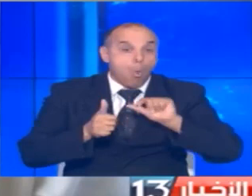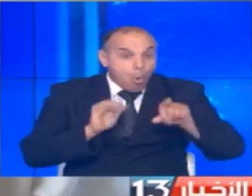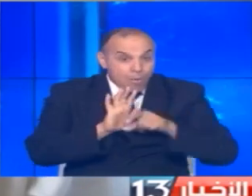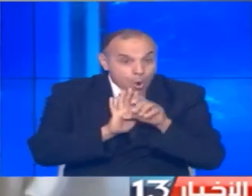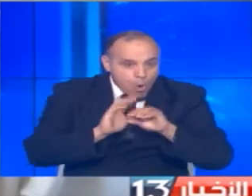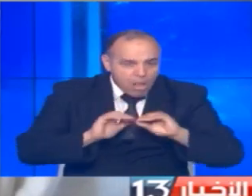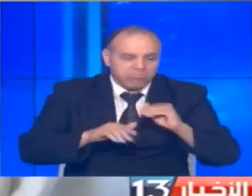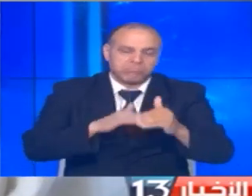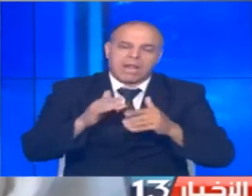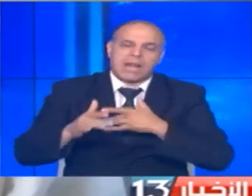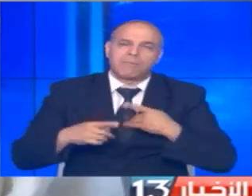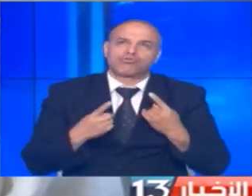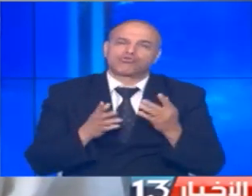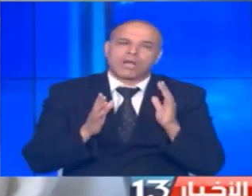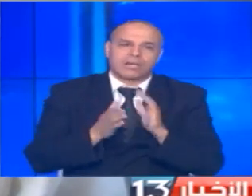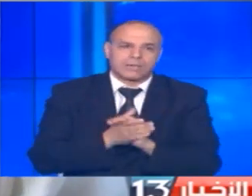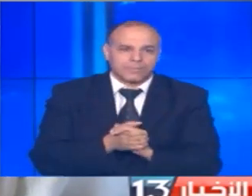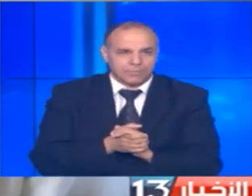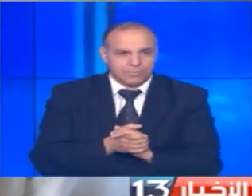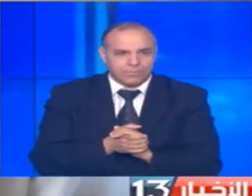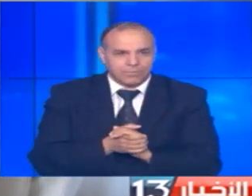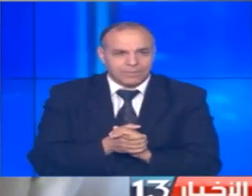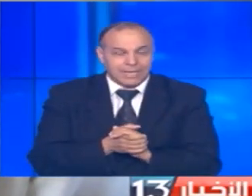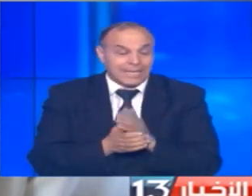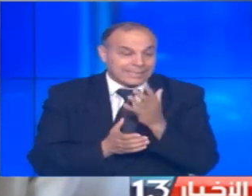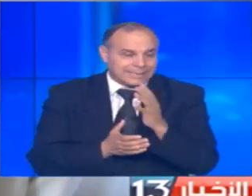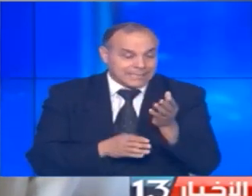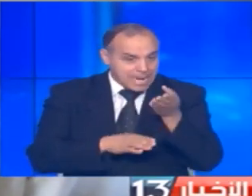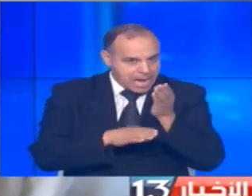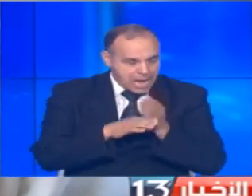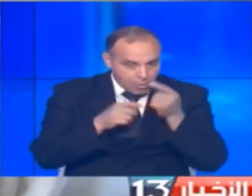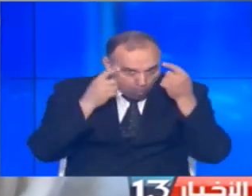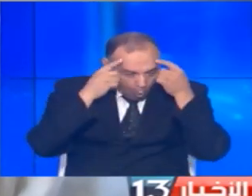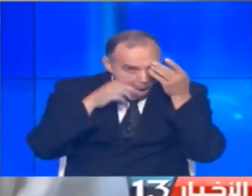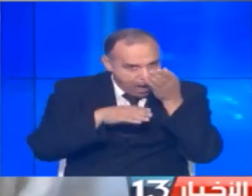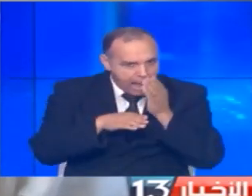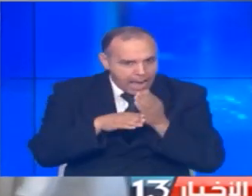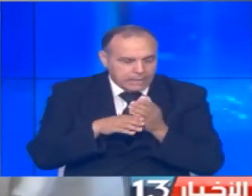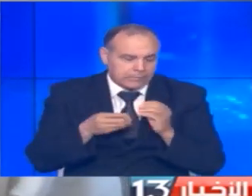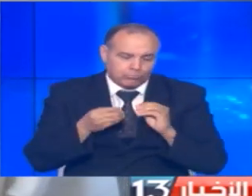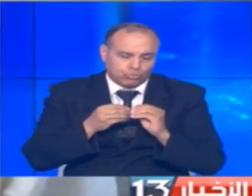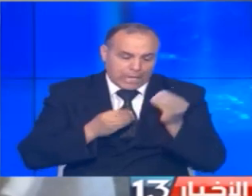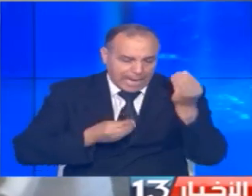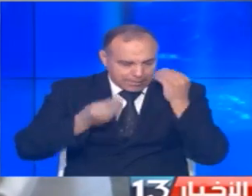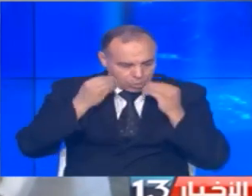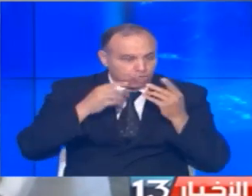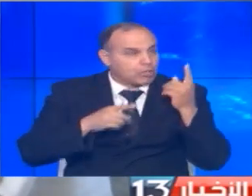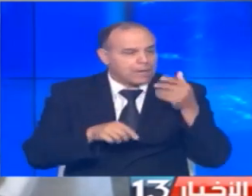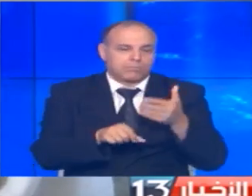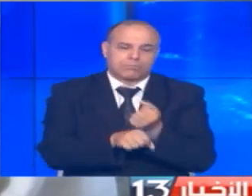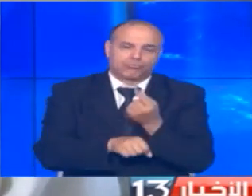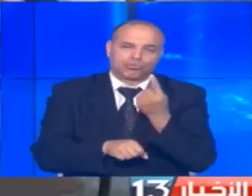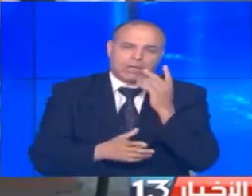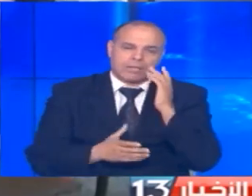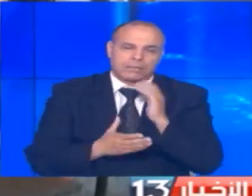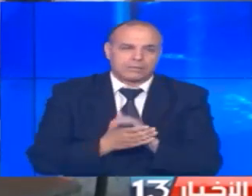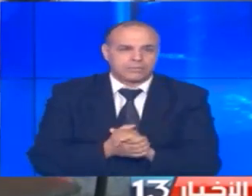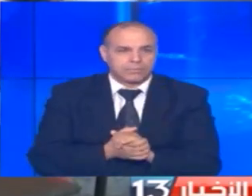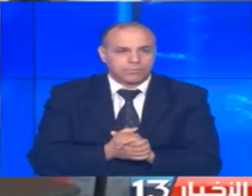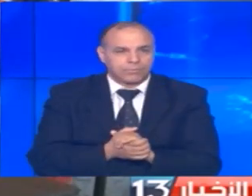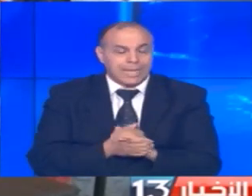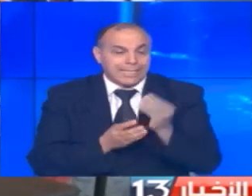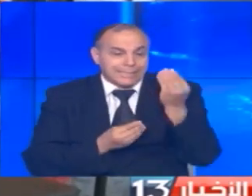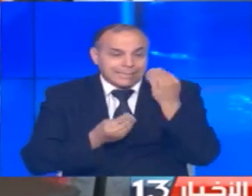بقدره ربي لاباس. بيسك التلميذ يبدا حاضر ذهنيا، دونك التجربه بقدره ربي لاباس ان شاء الله.